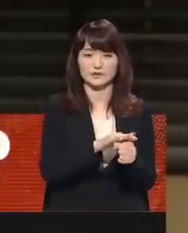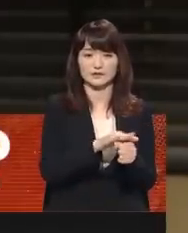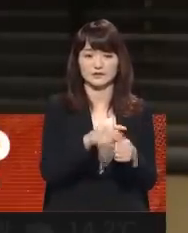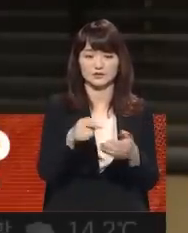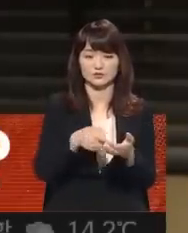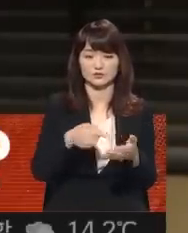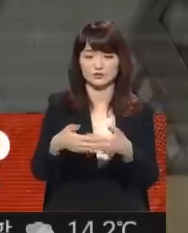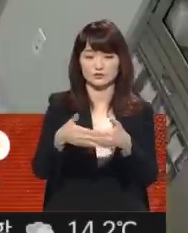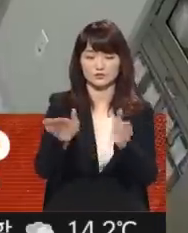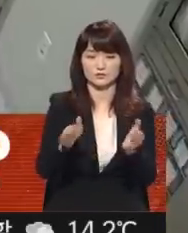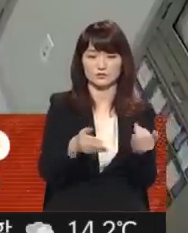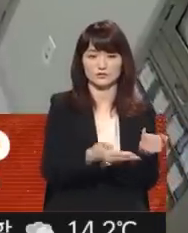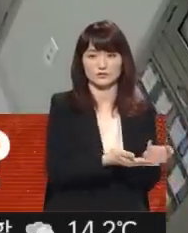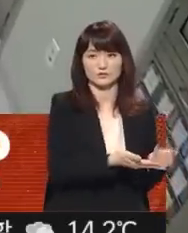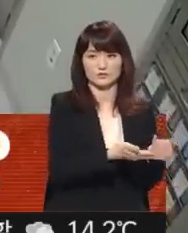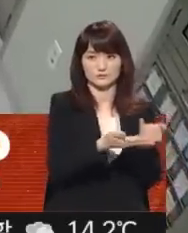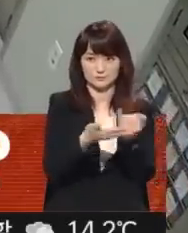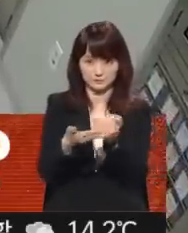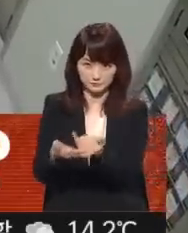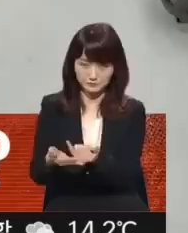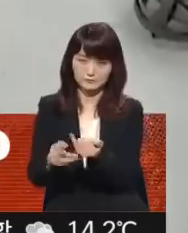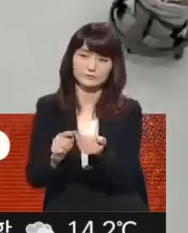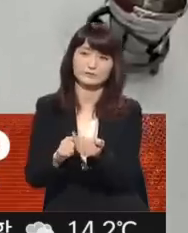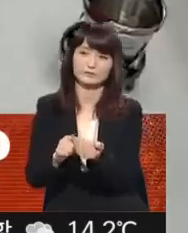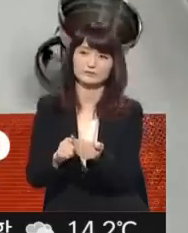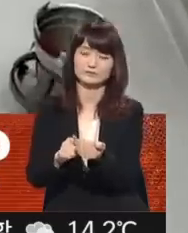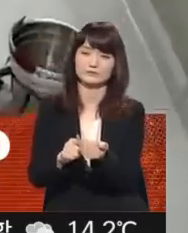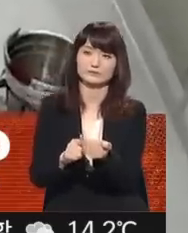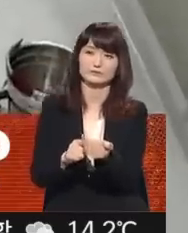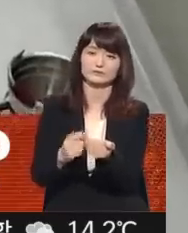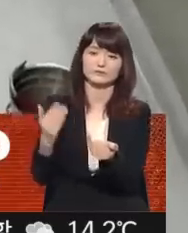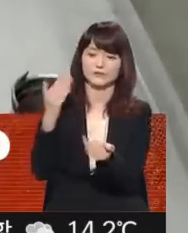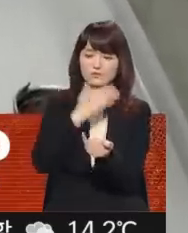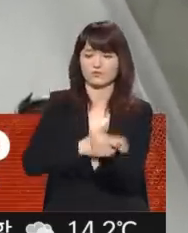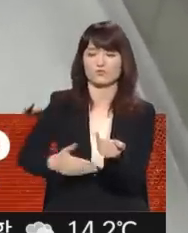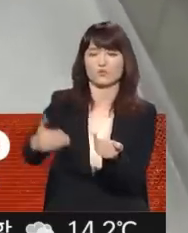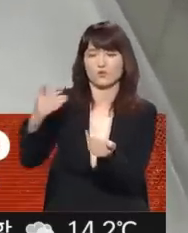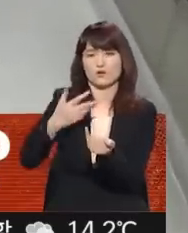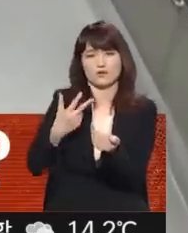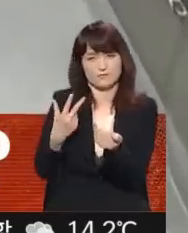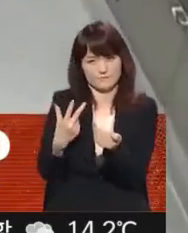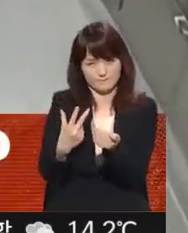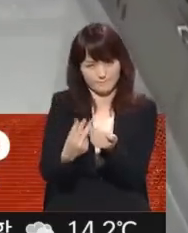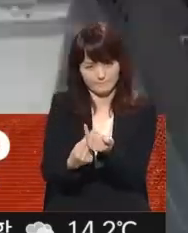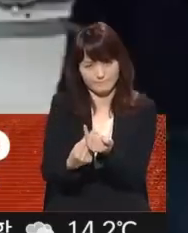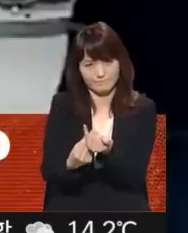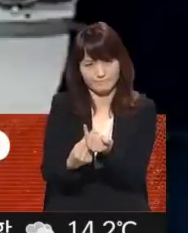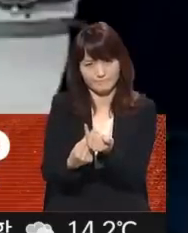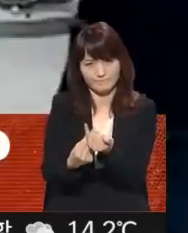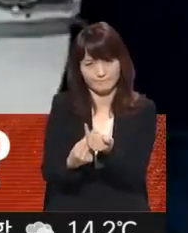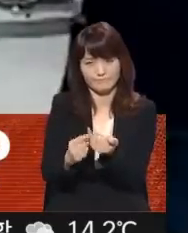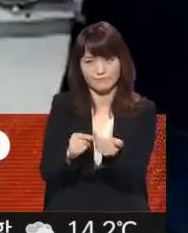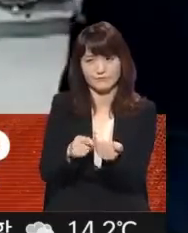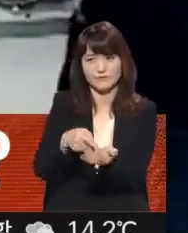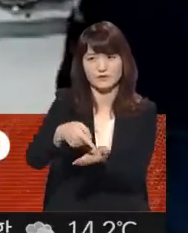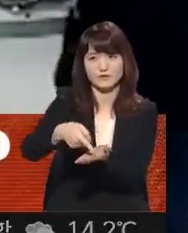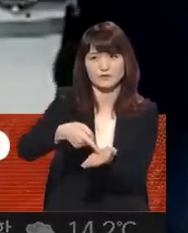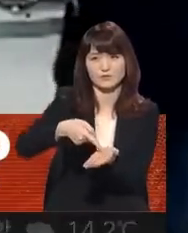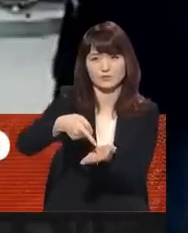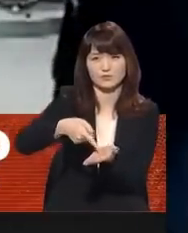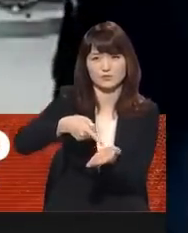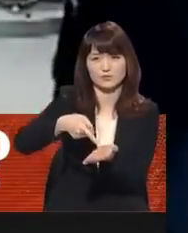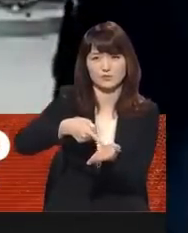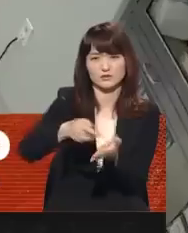이제 마취 의사가 전신마취를 시작을 합니다 전신마취를 하고 나서 사랑에 대한 수술이 시작되기